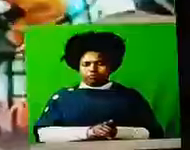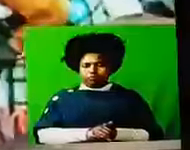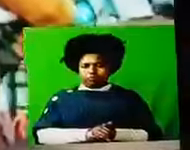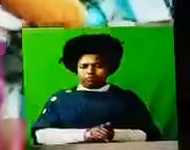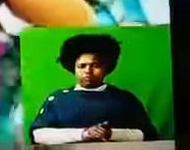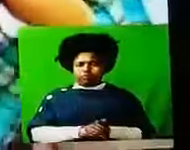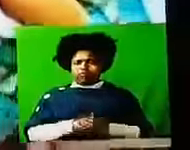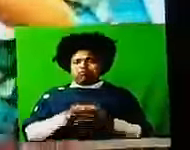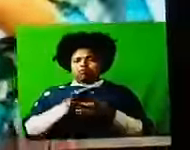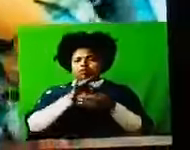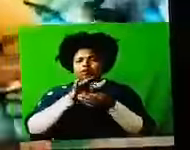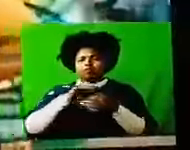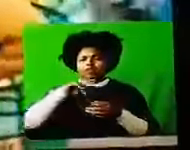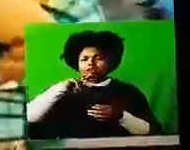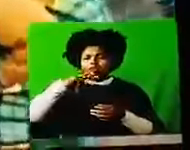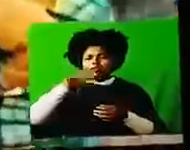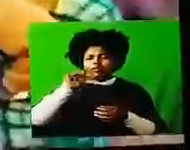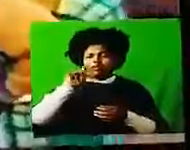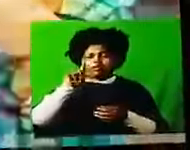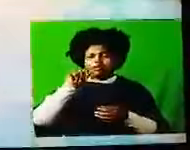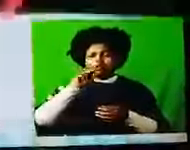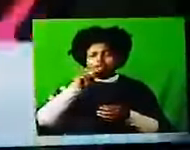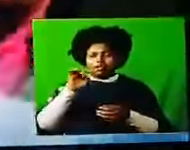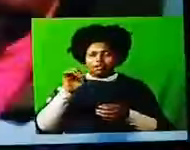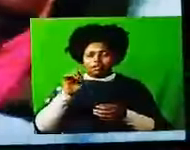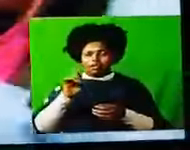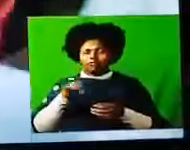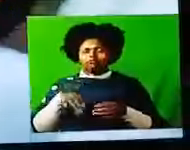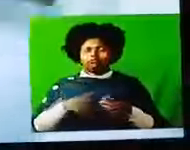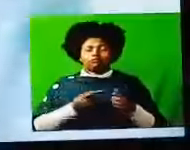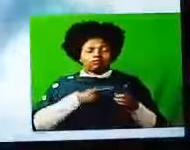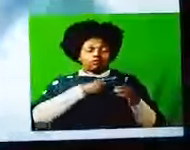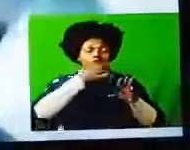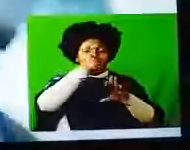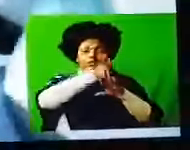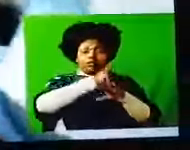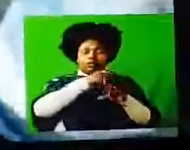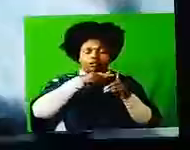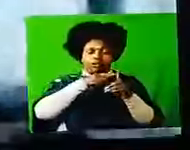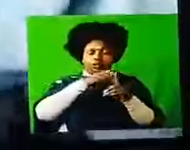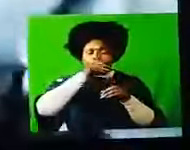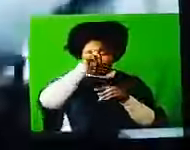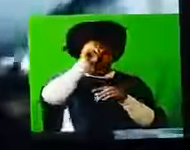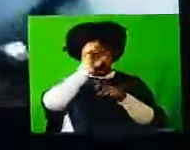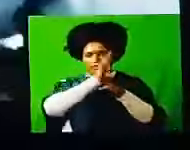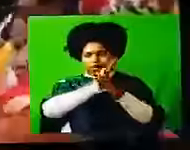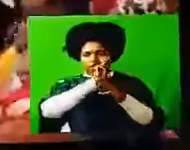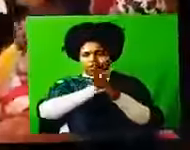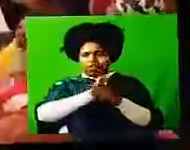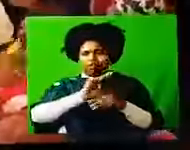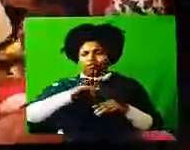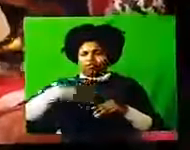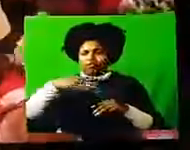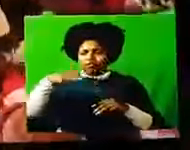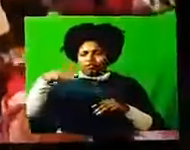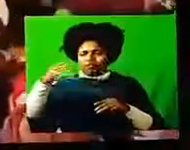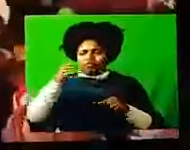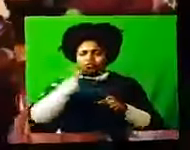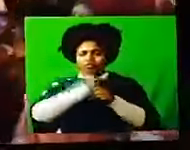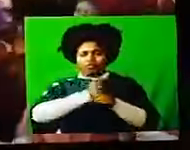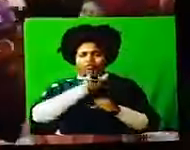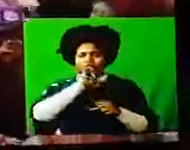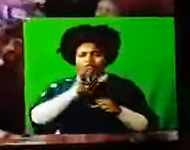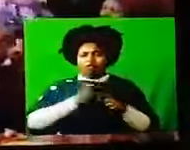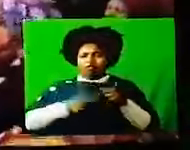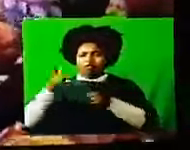inhlangano yaphilani maSwati lesibonza sayo kuyindlovukazi mhlekazi solo iyachubeka nemsebenti wayo